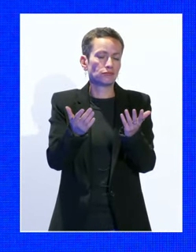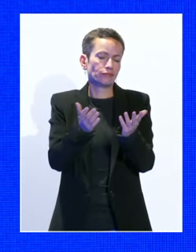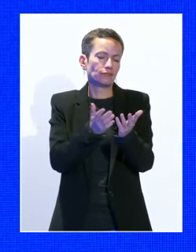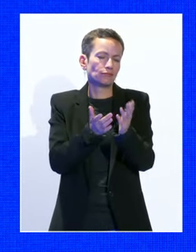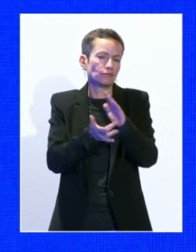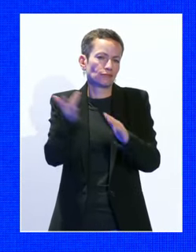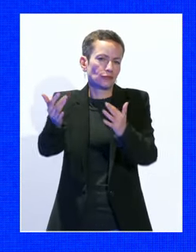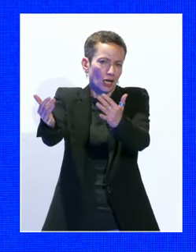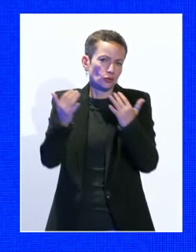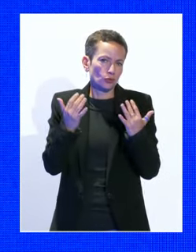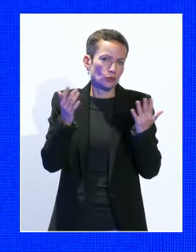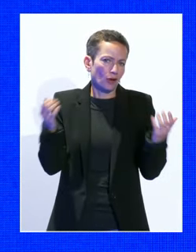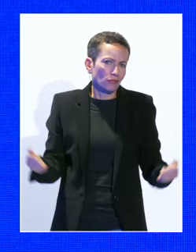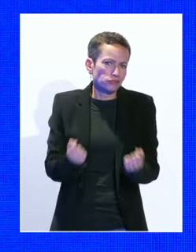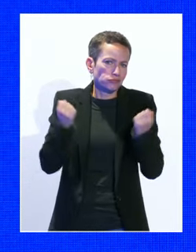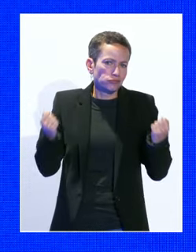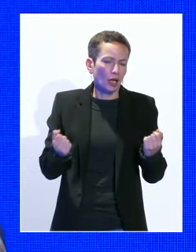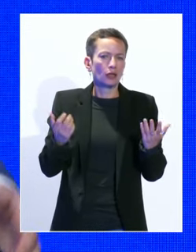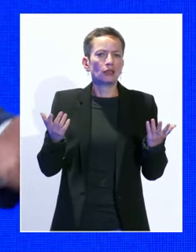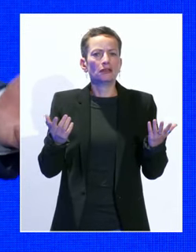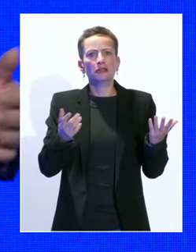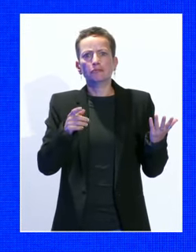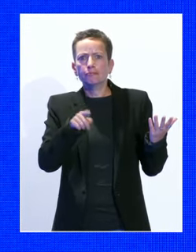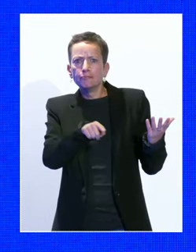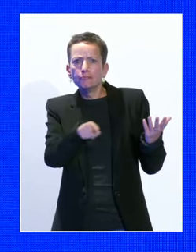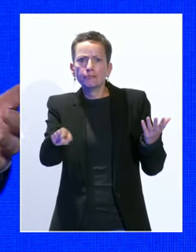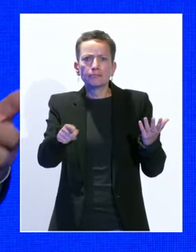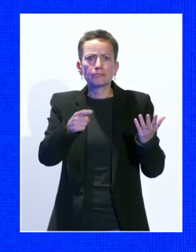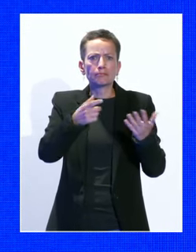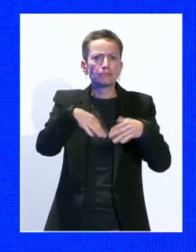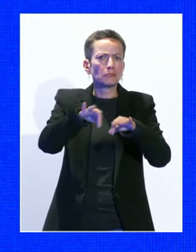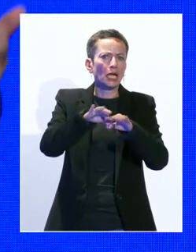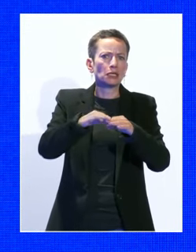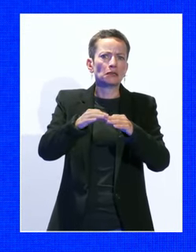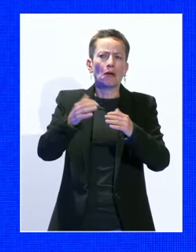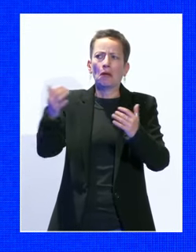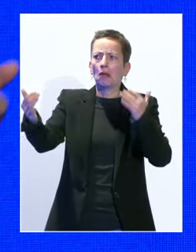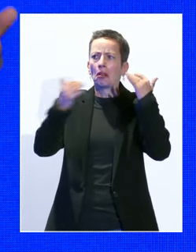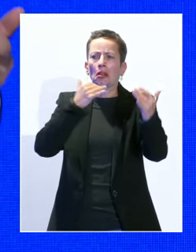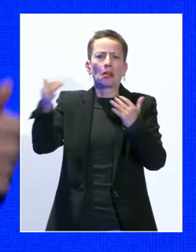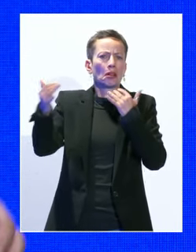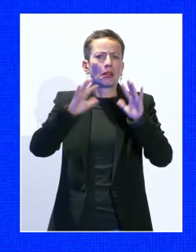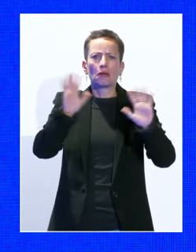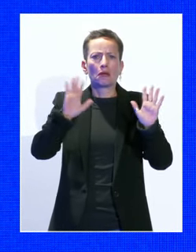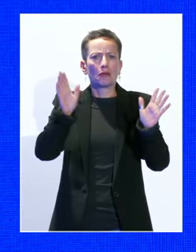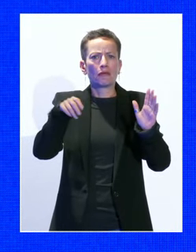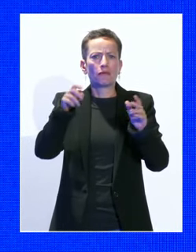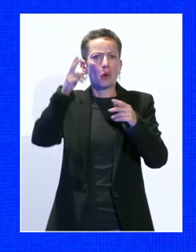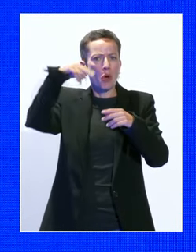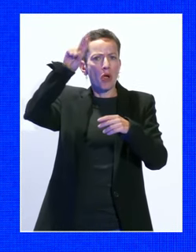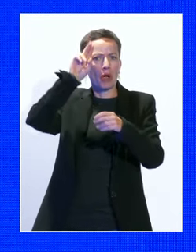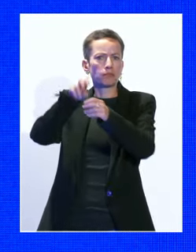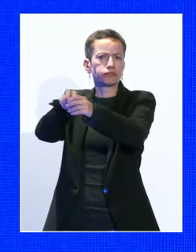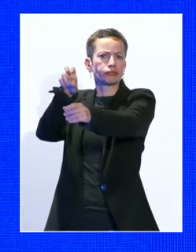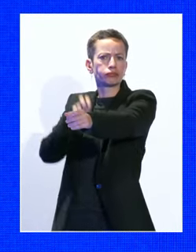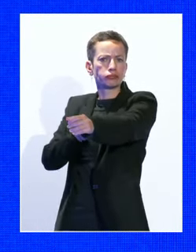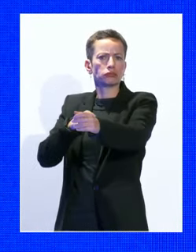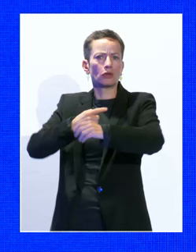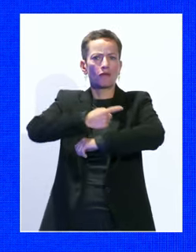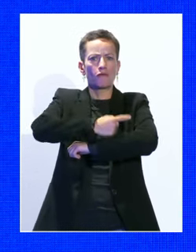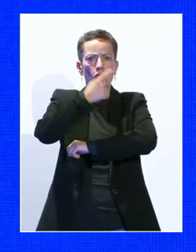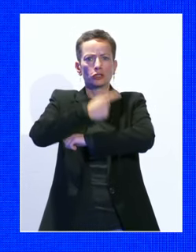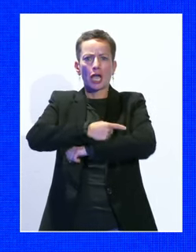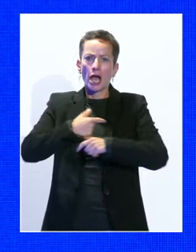l'immigration, en disant « c'est une passoire, il faut sortir de l'Europe pour pouvoir rétablir le contrôle de nos